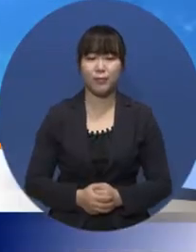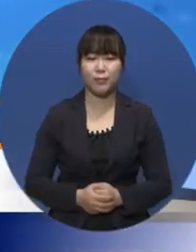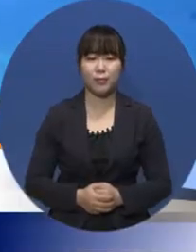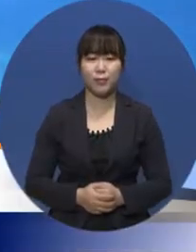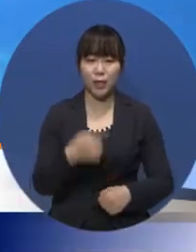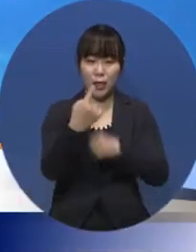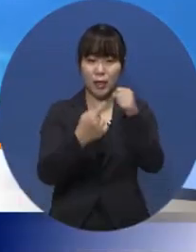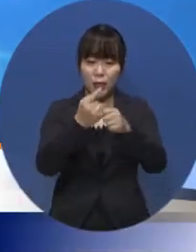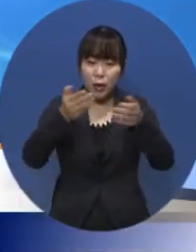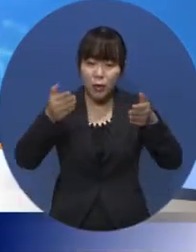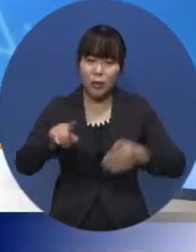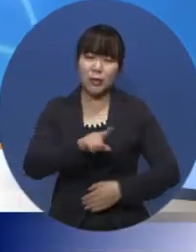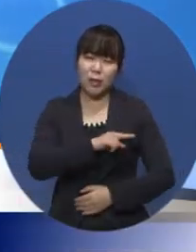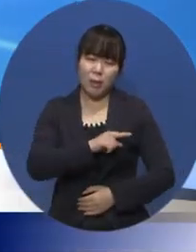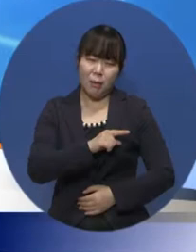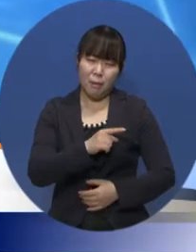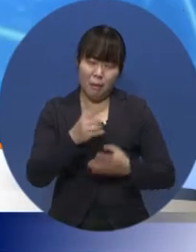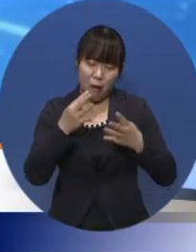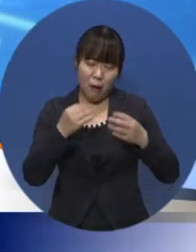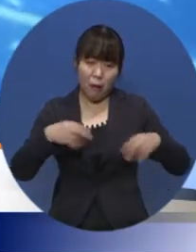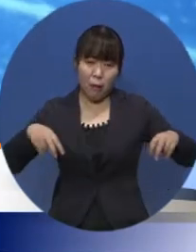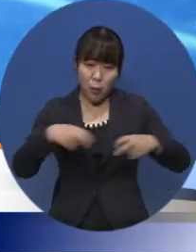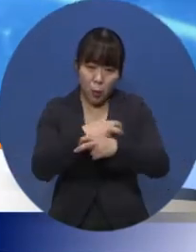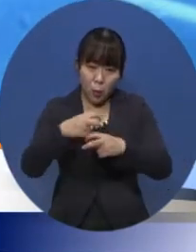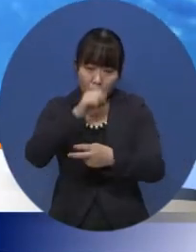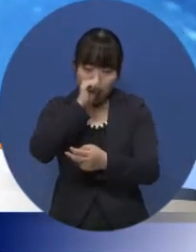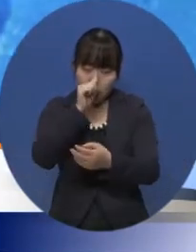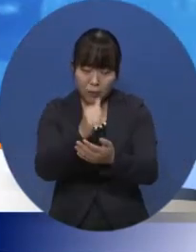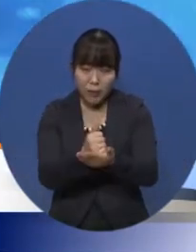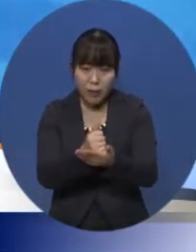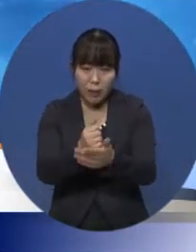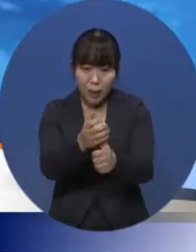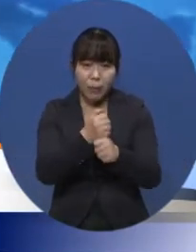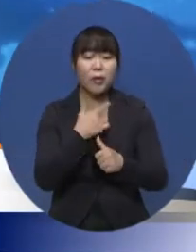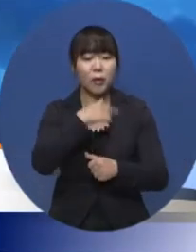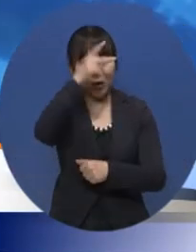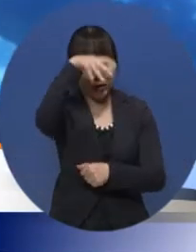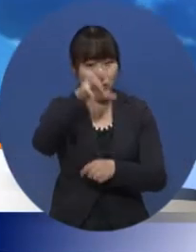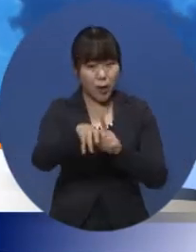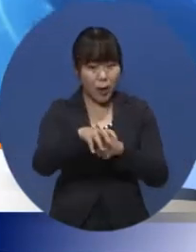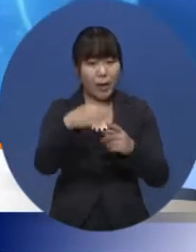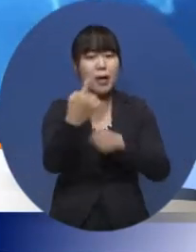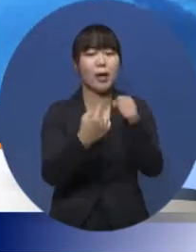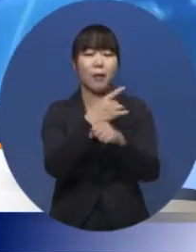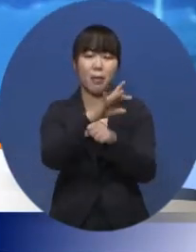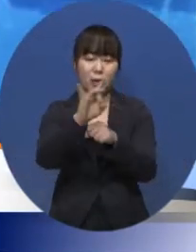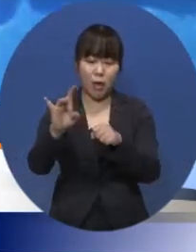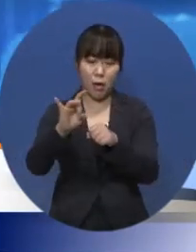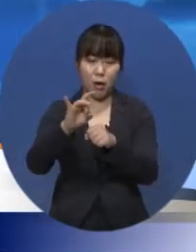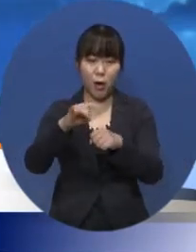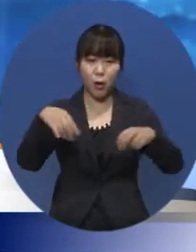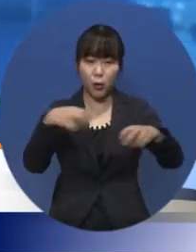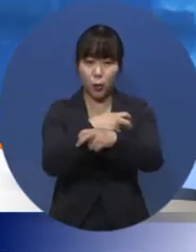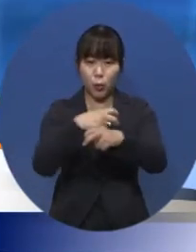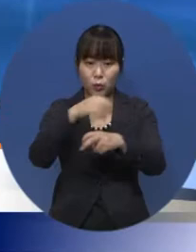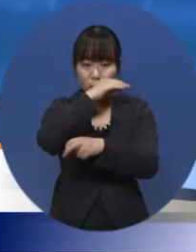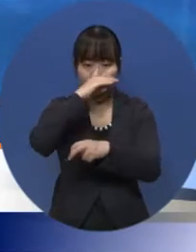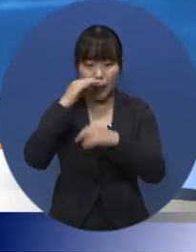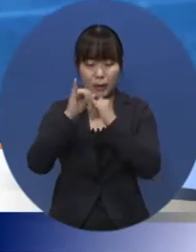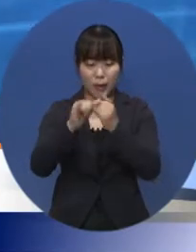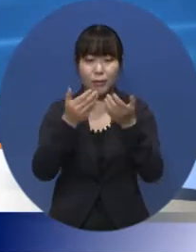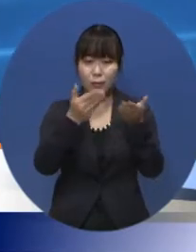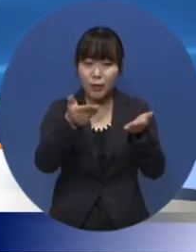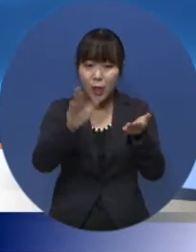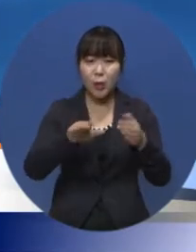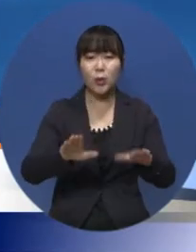한 해 동안 가장 높은 교통범죄 검거율을 기록한 경찰서에 매년 교통정의상이 수여되는데요.